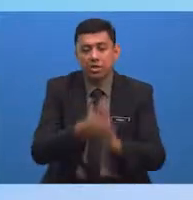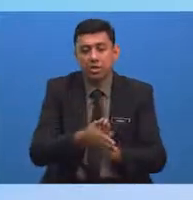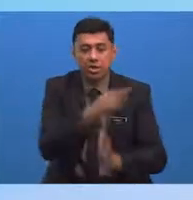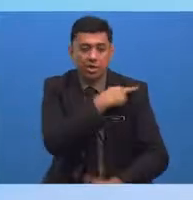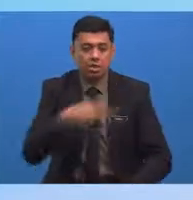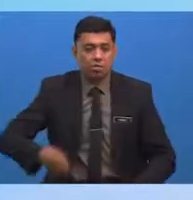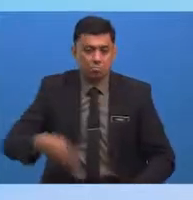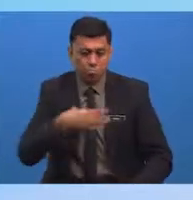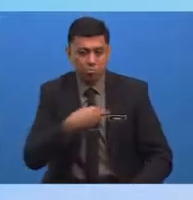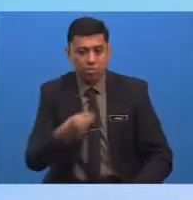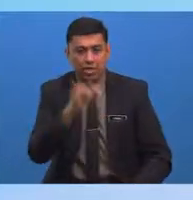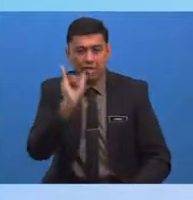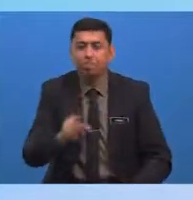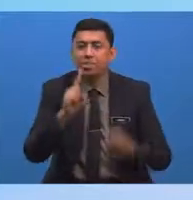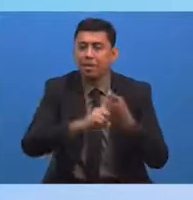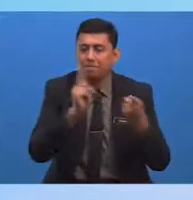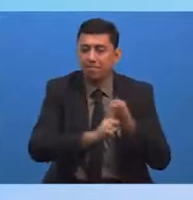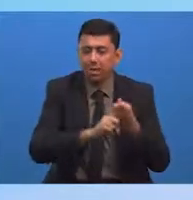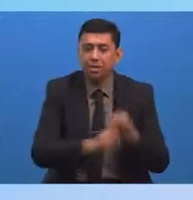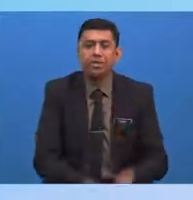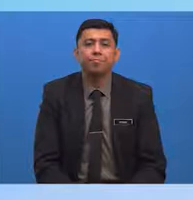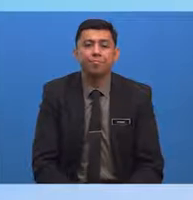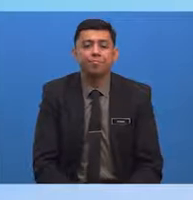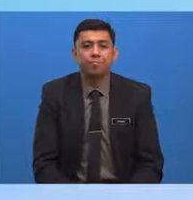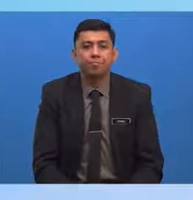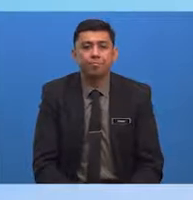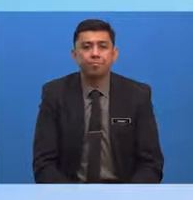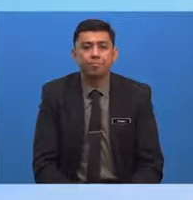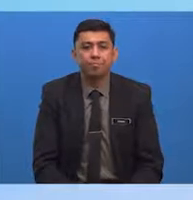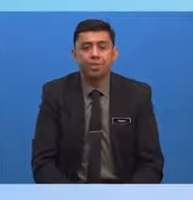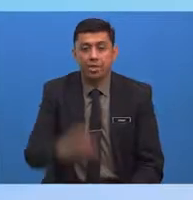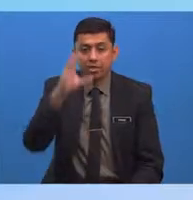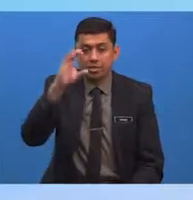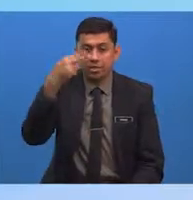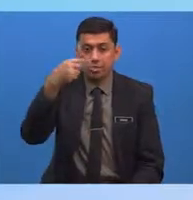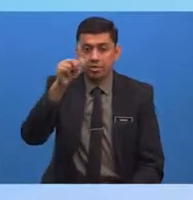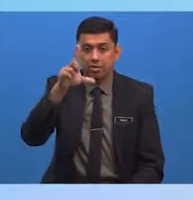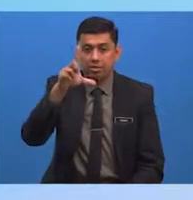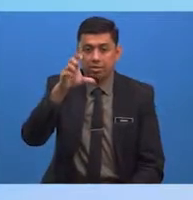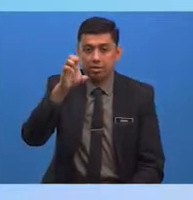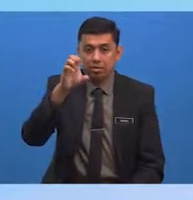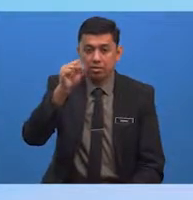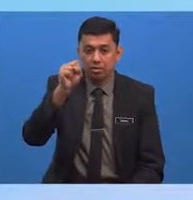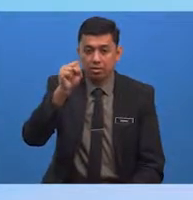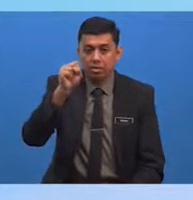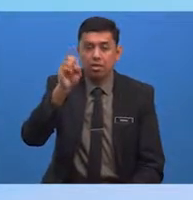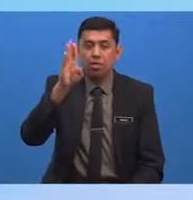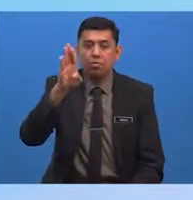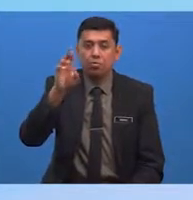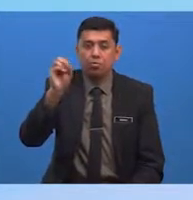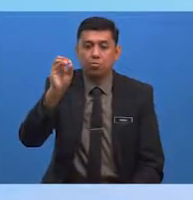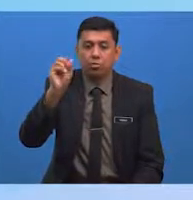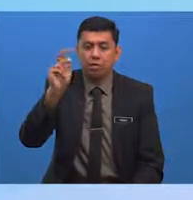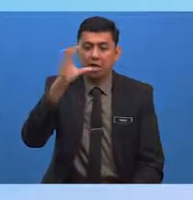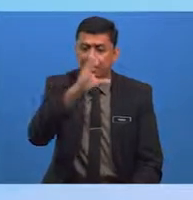Raja Putih yang pertama. Tokoh seterusnya ialah Charles Brooke. Charles Brooke menjadi Raja Putih